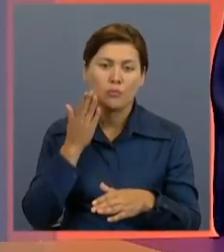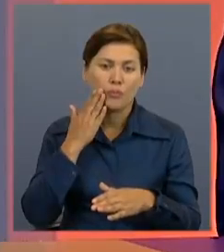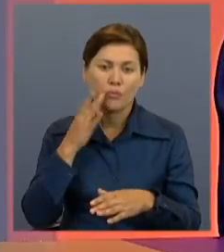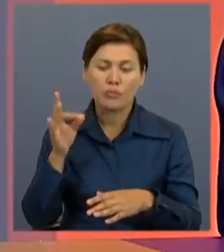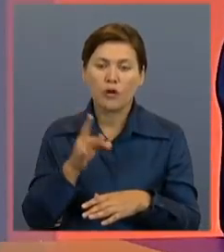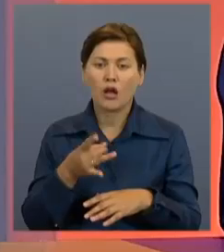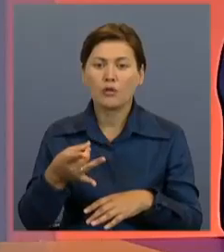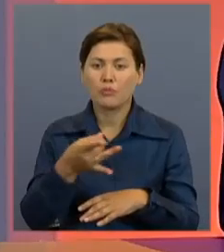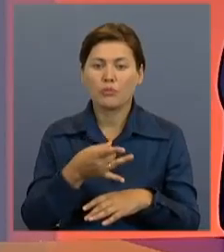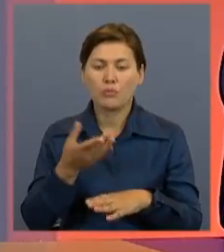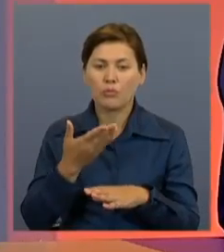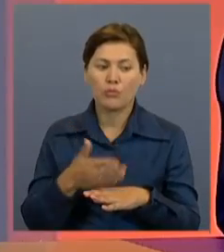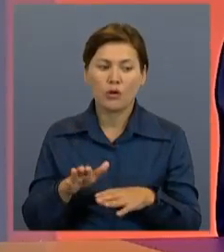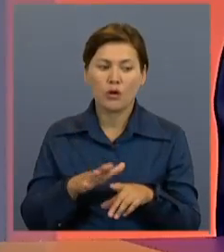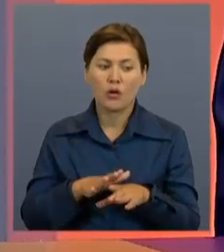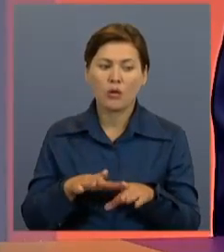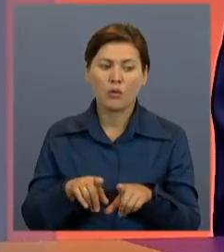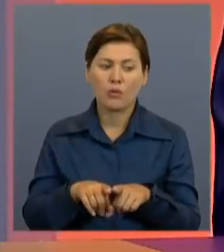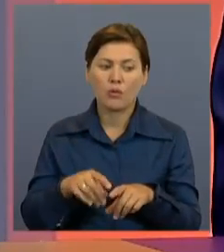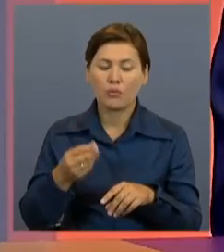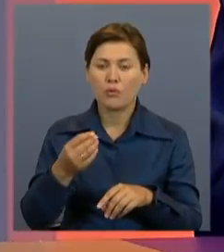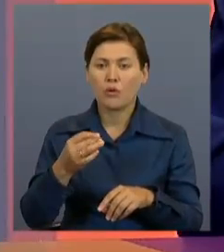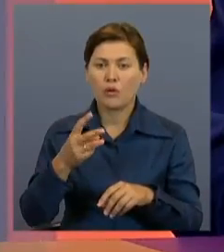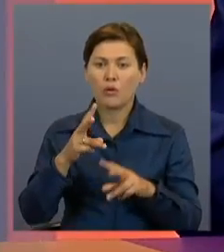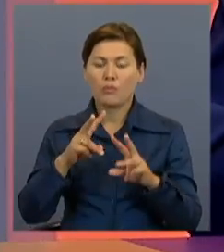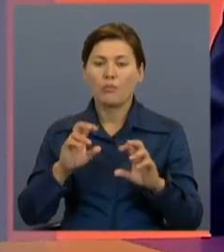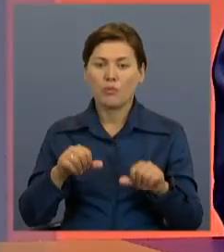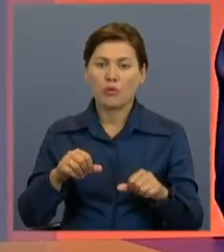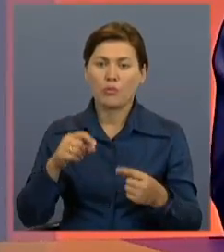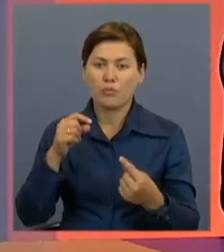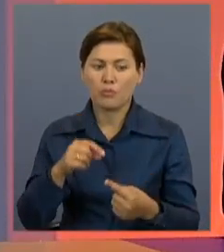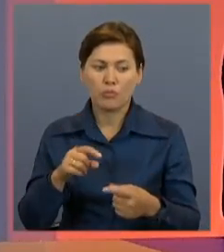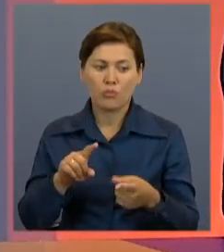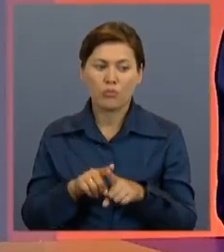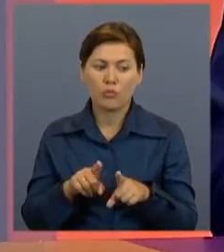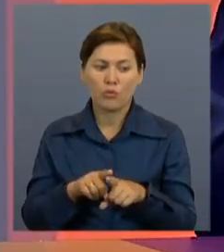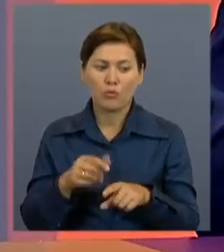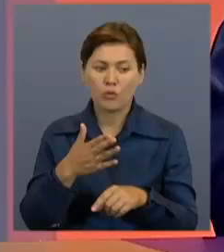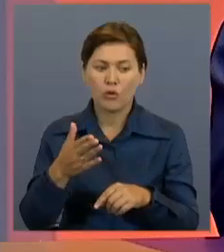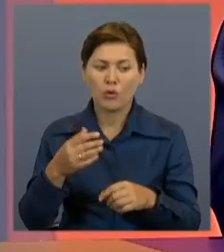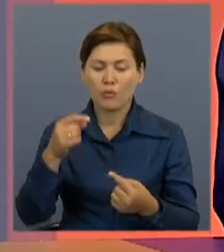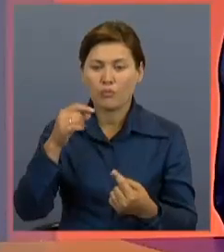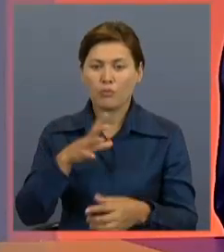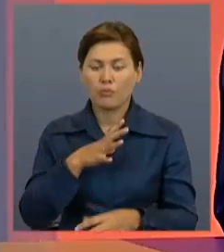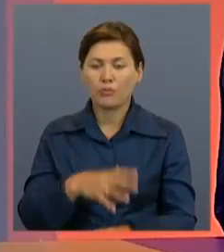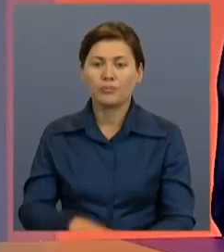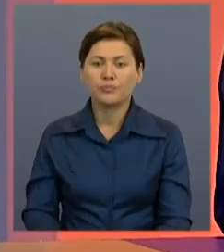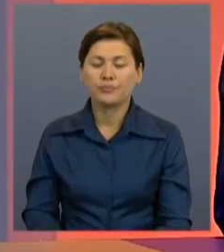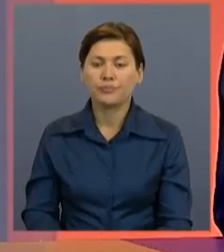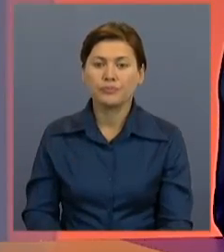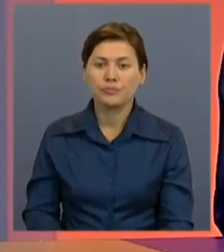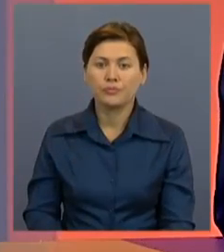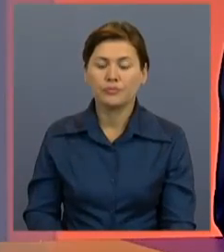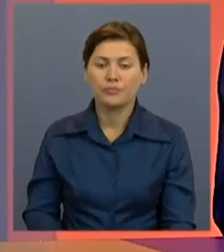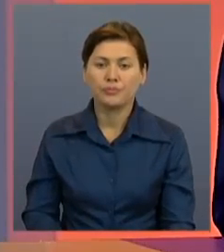біздің республикамызда бөлініп атқан бюджеттік қаржылардың мүмкіндігіне қарай бұны орайластыру. Ал